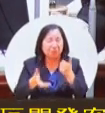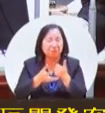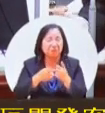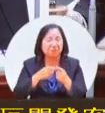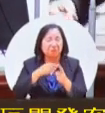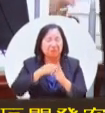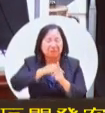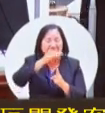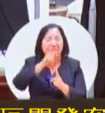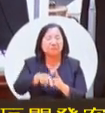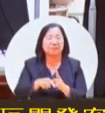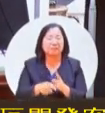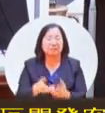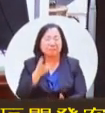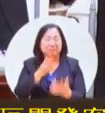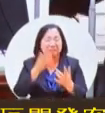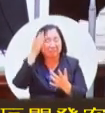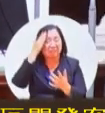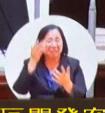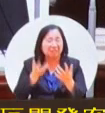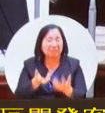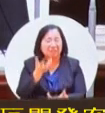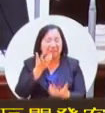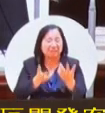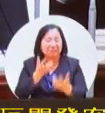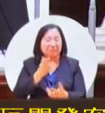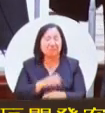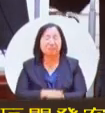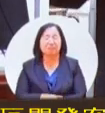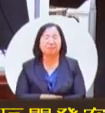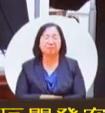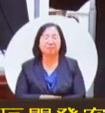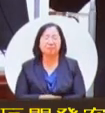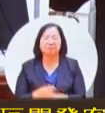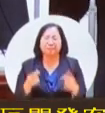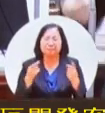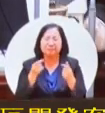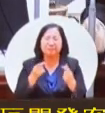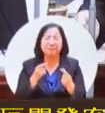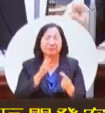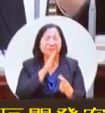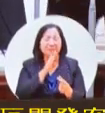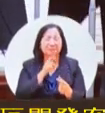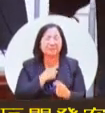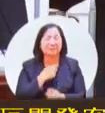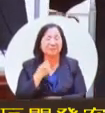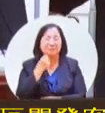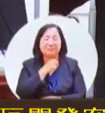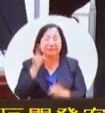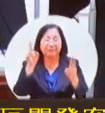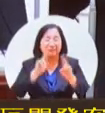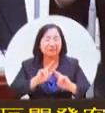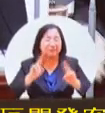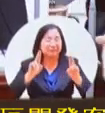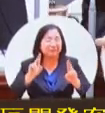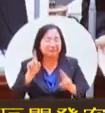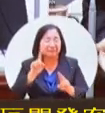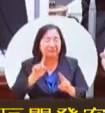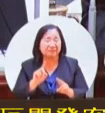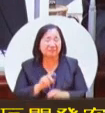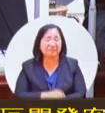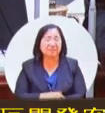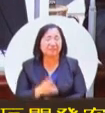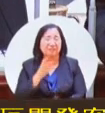炭，哦，有一些什么类似那个哦，那个台电有一些是它是烧煤